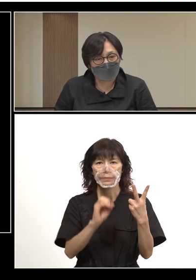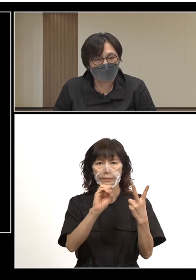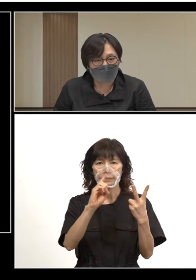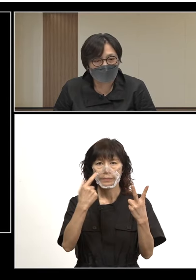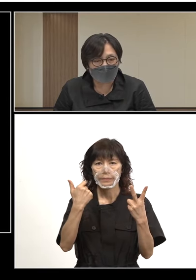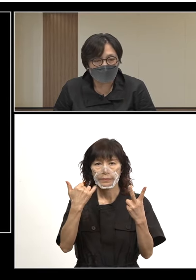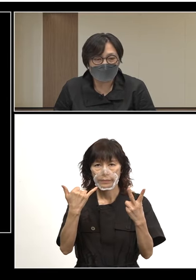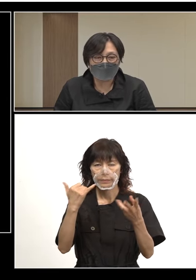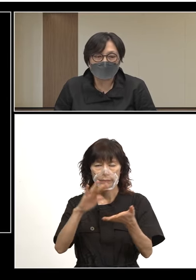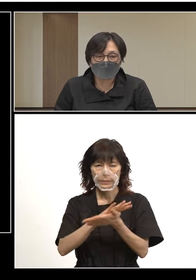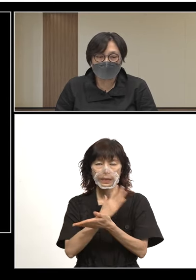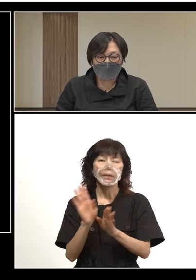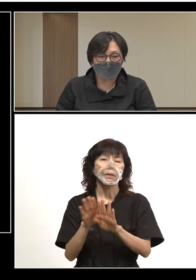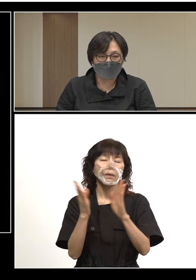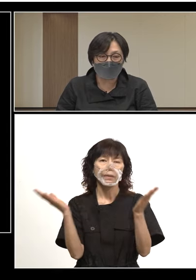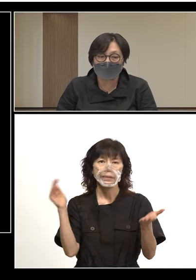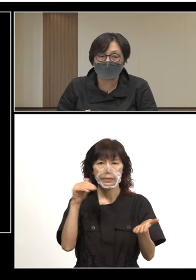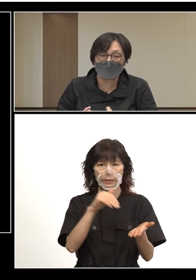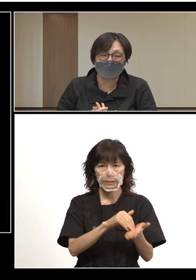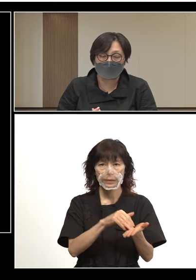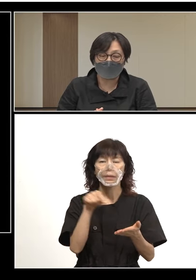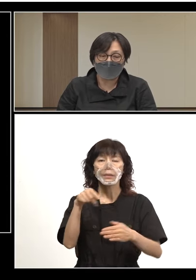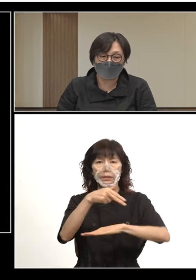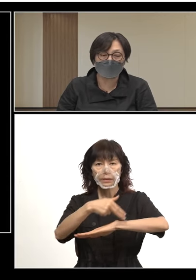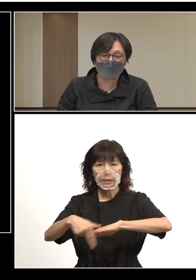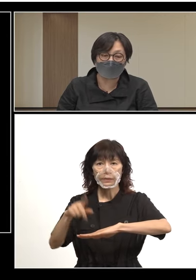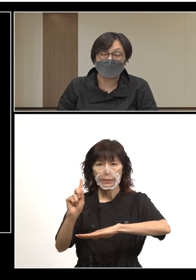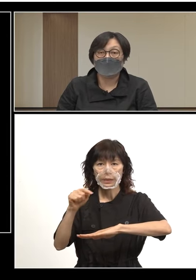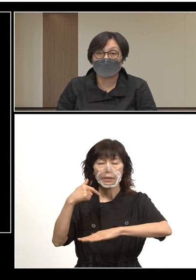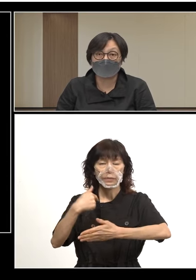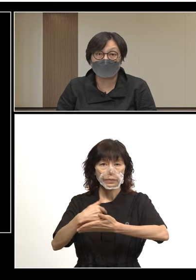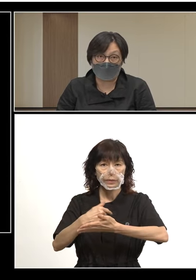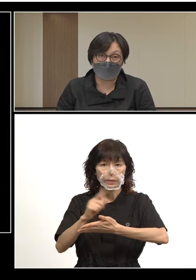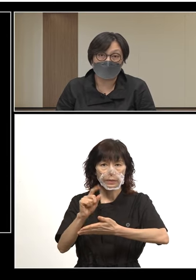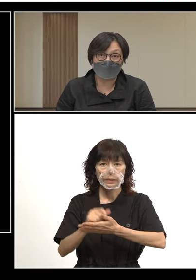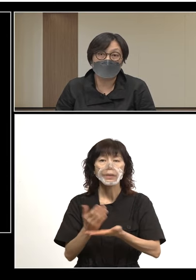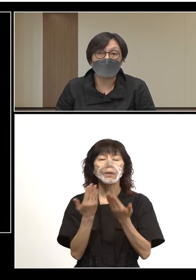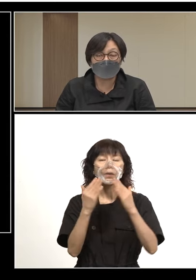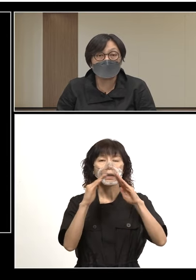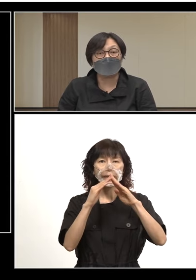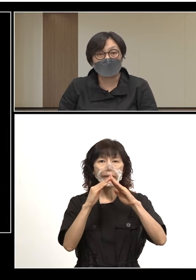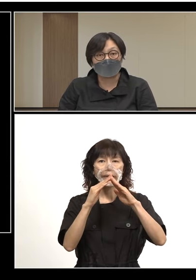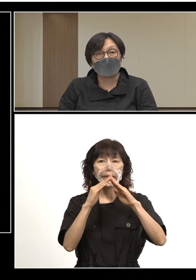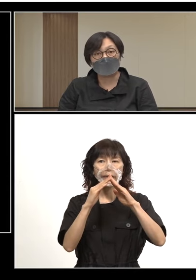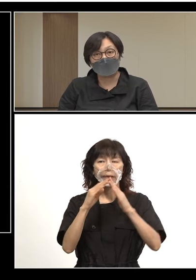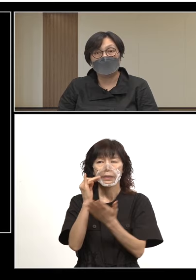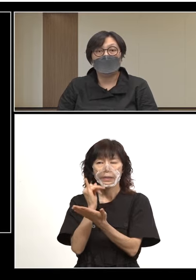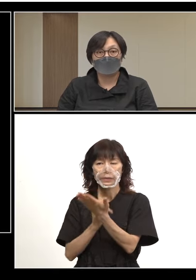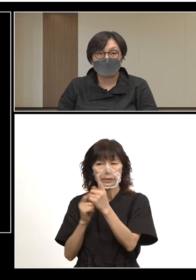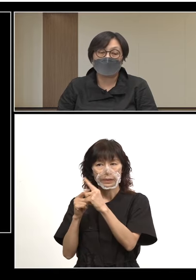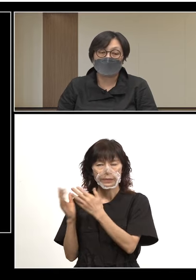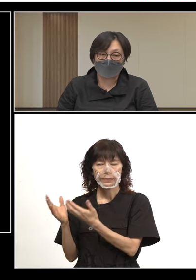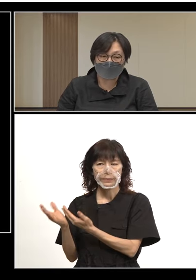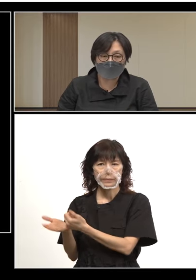2016年開始，我冇記錯啊。咁呢個計劃咧其實好重要嘅就係我哋入到學校，我哋邀請藝術家入到